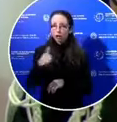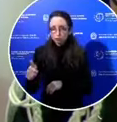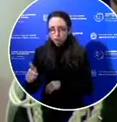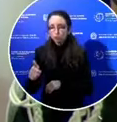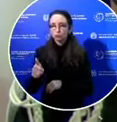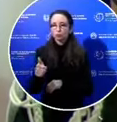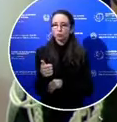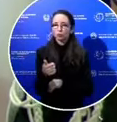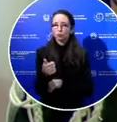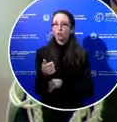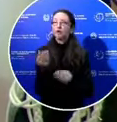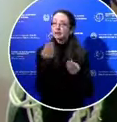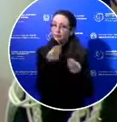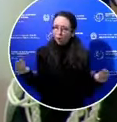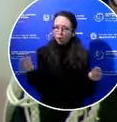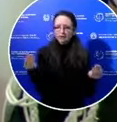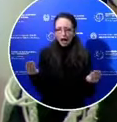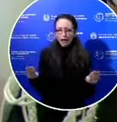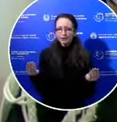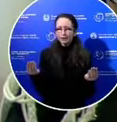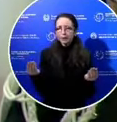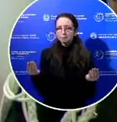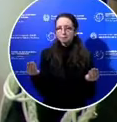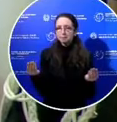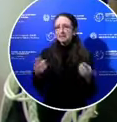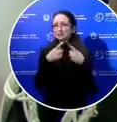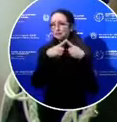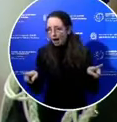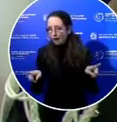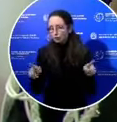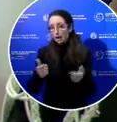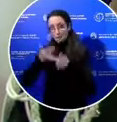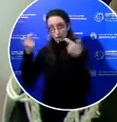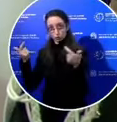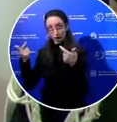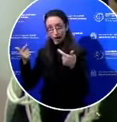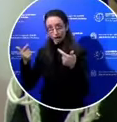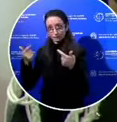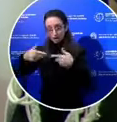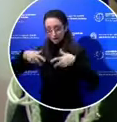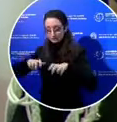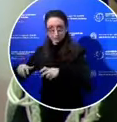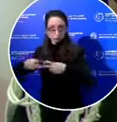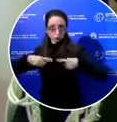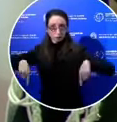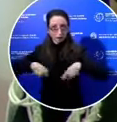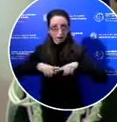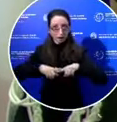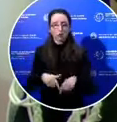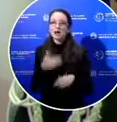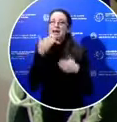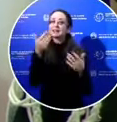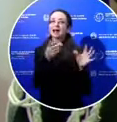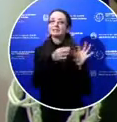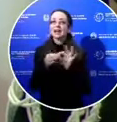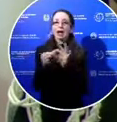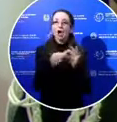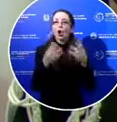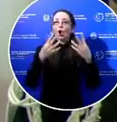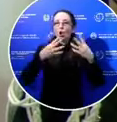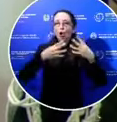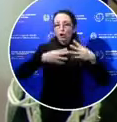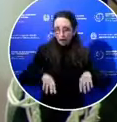della maggioranza seduta al tavolo. Tutto è stato importante. Ringrazio i coordinatori che sicuramente hanno svolto un lavoro delicato e per